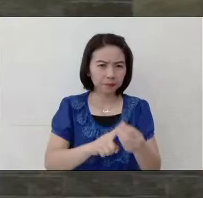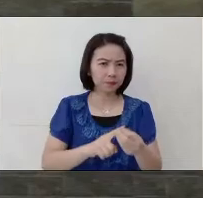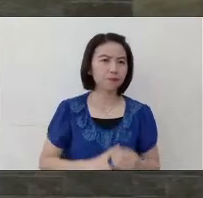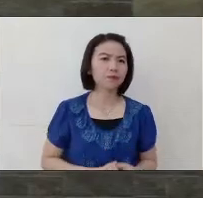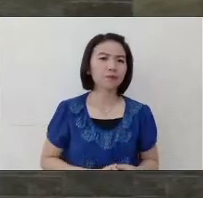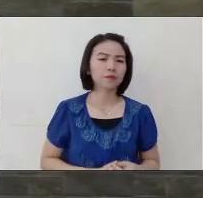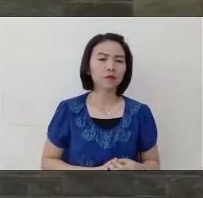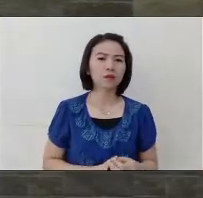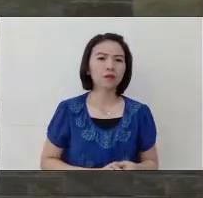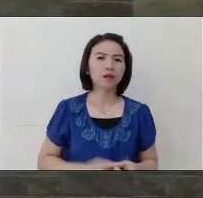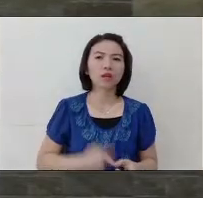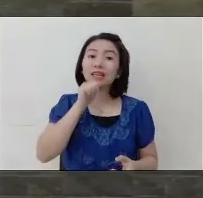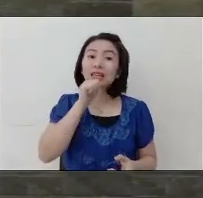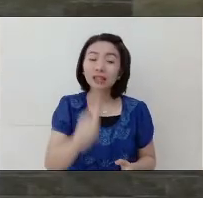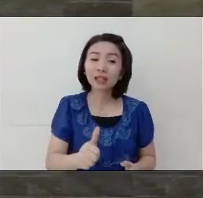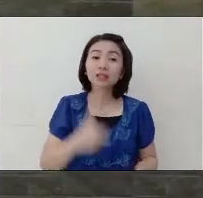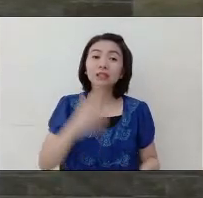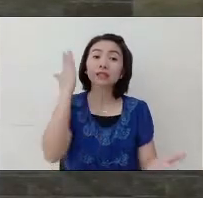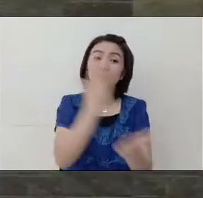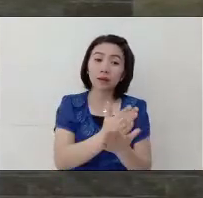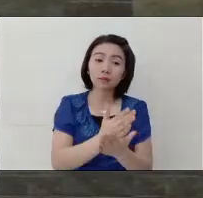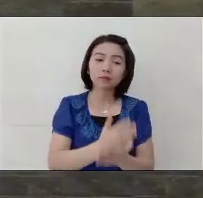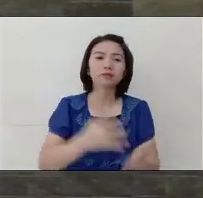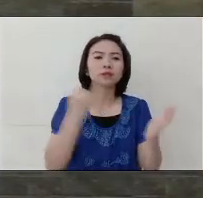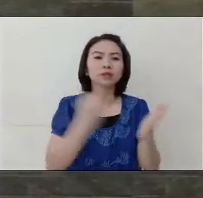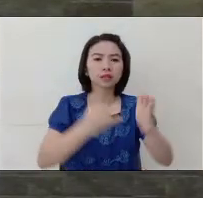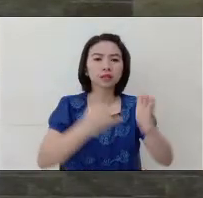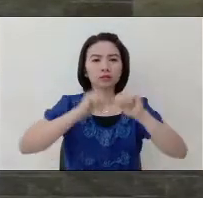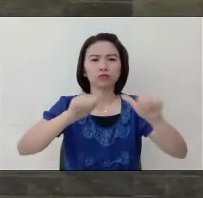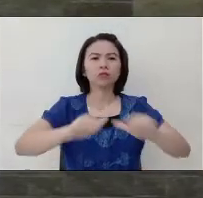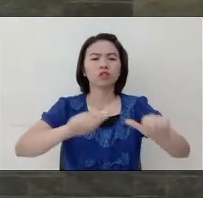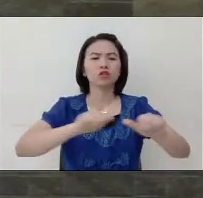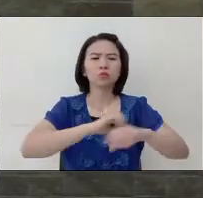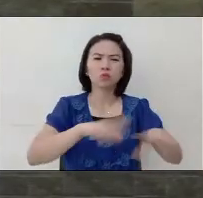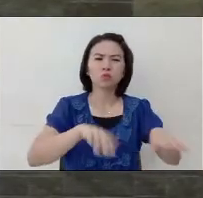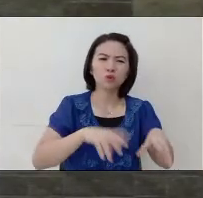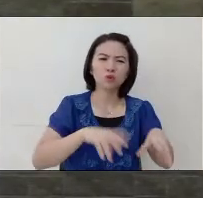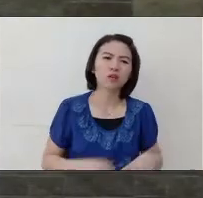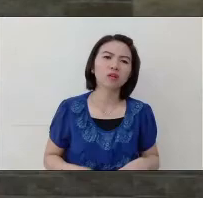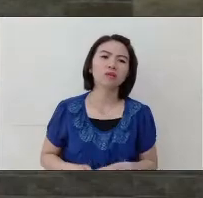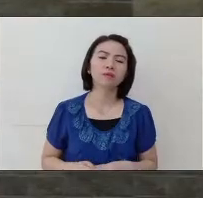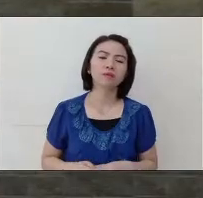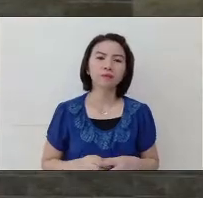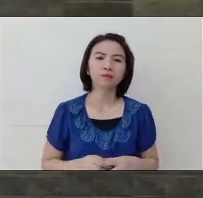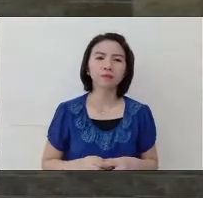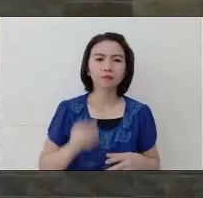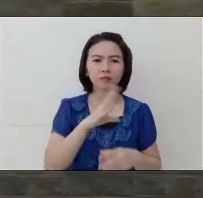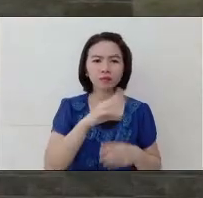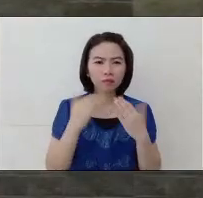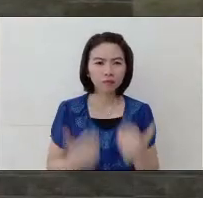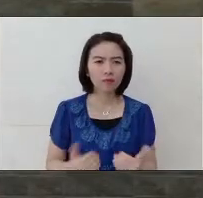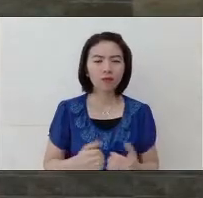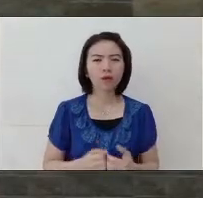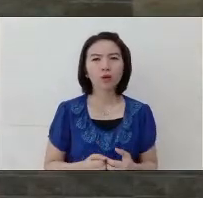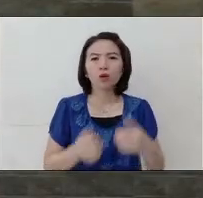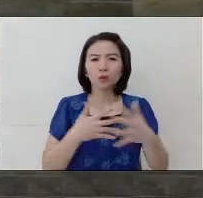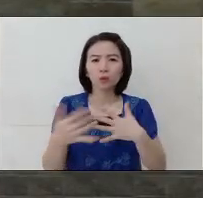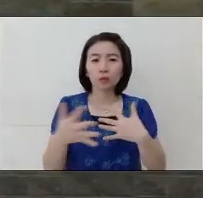yan, nagtatrabaho po yan, hanggang sa umapaw po yan. Sige, kapatid, kung ano ang kinakarga